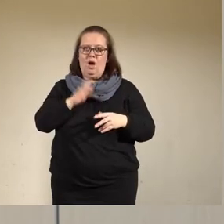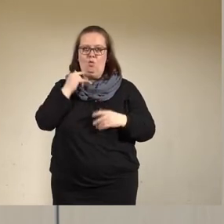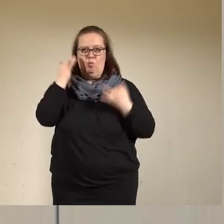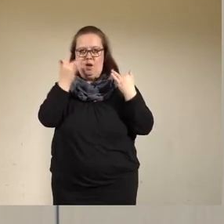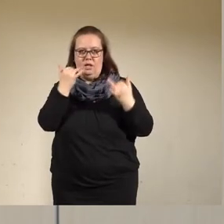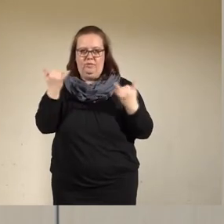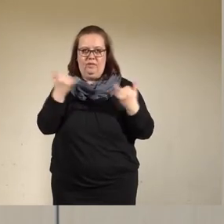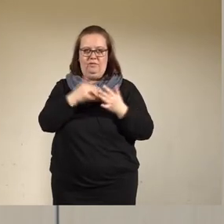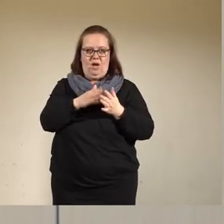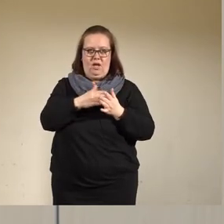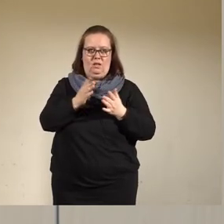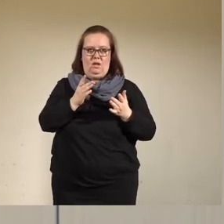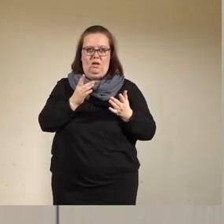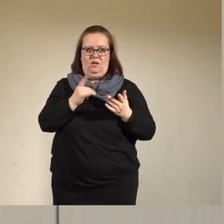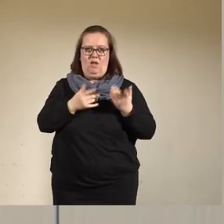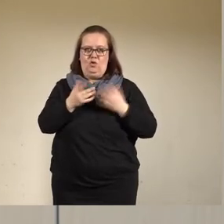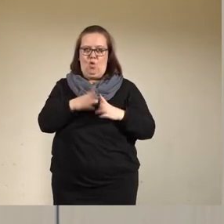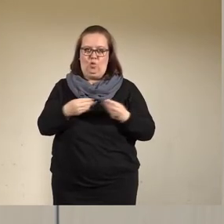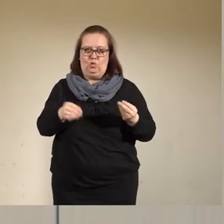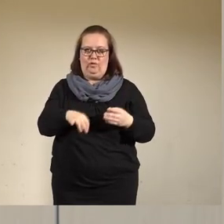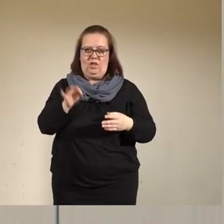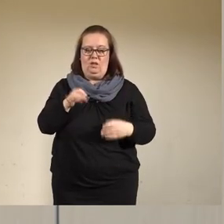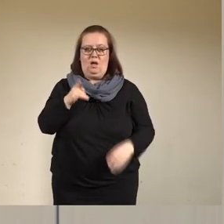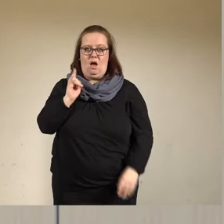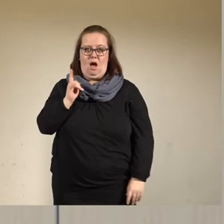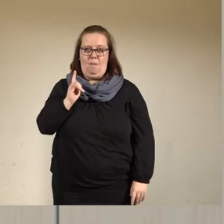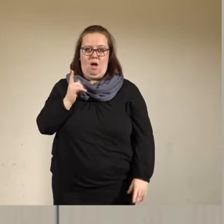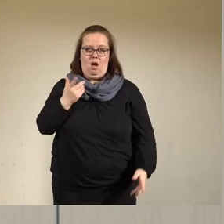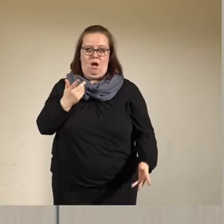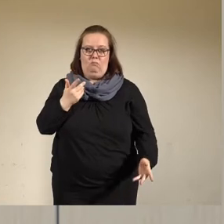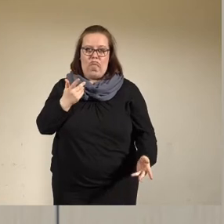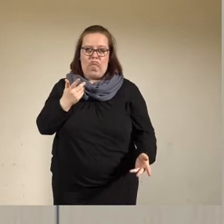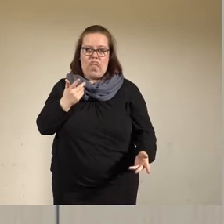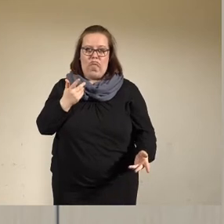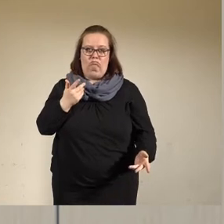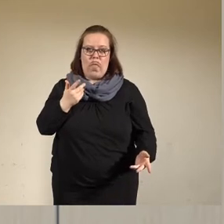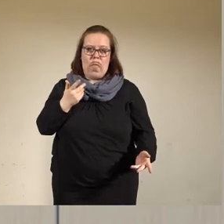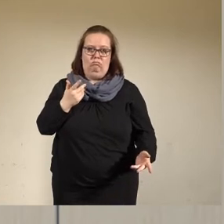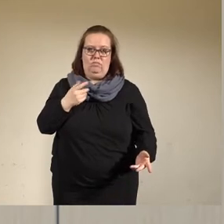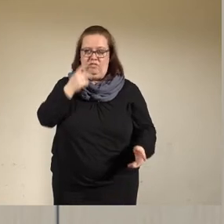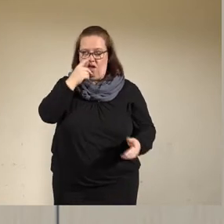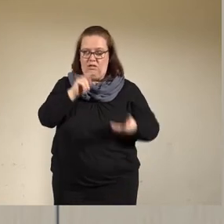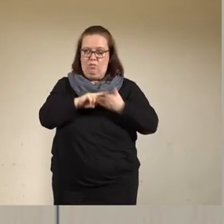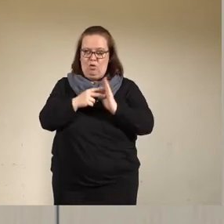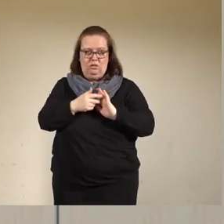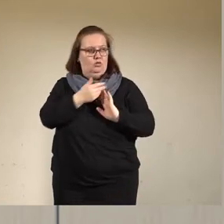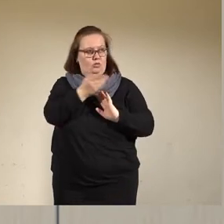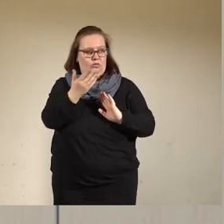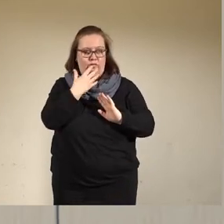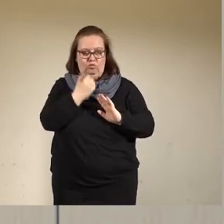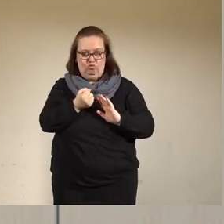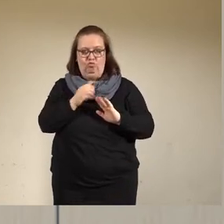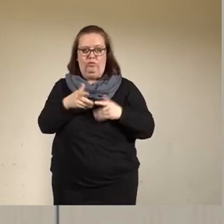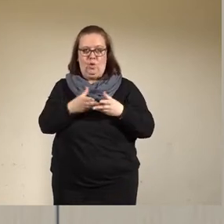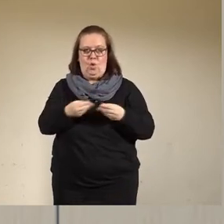tüfteln auch ein bisschen an einer Lösung. Aber so viel kann man sagen, wenn der politische Wille da ist, eine